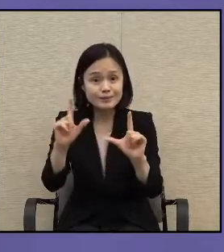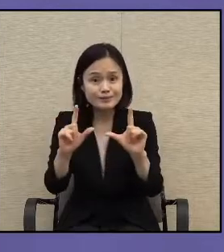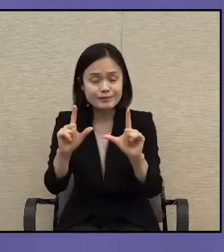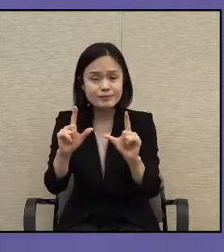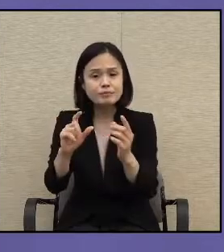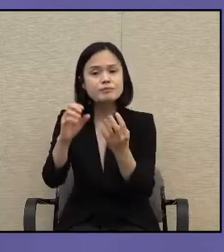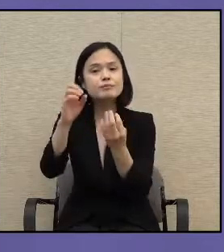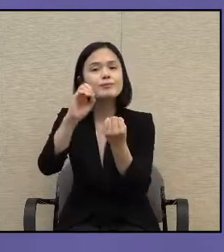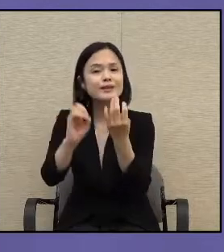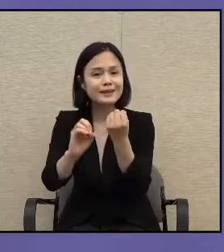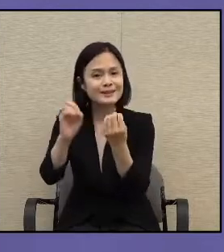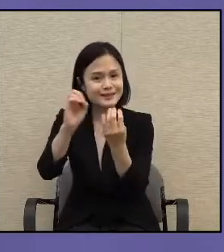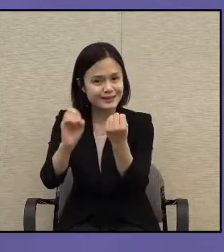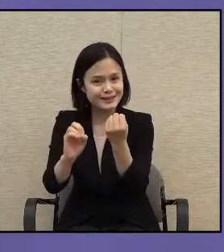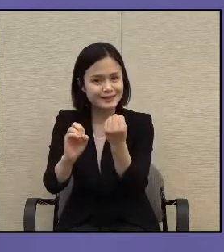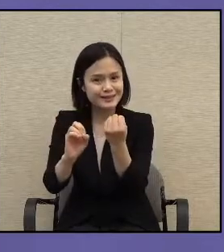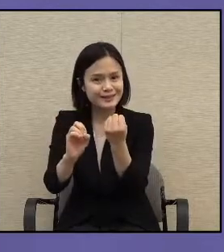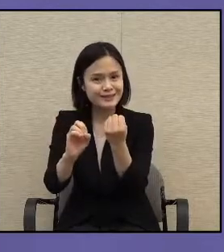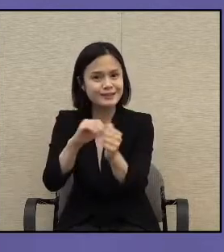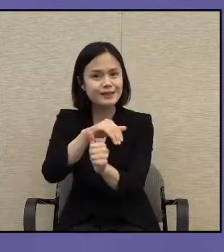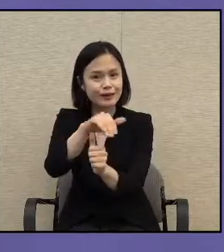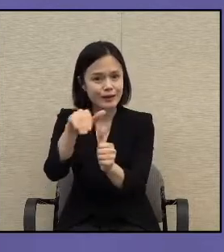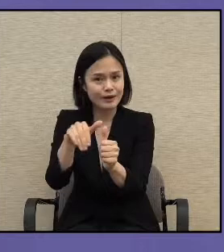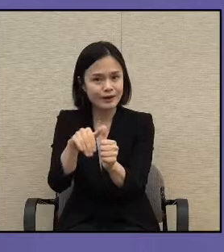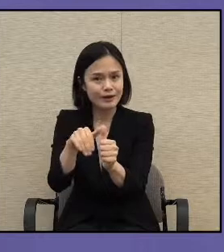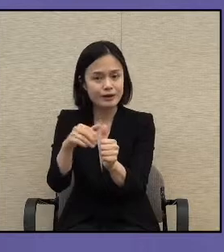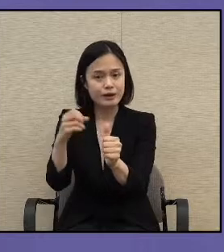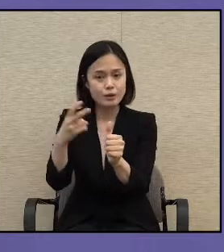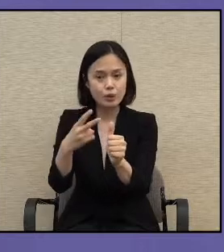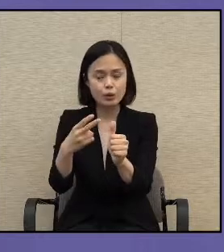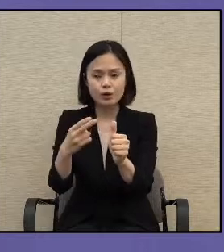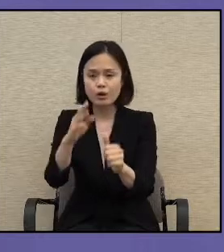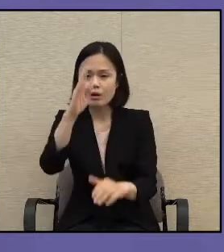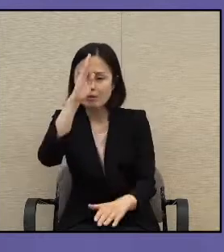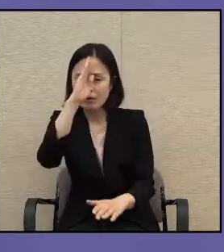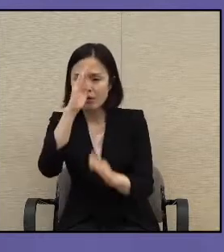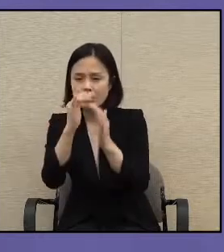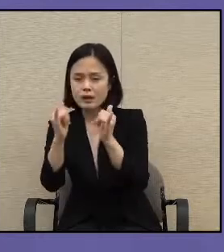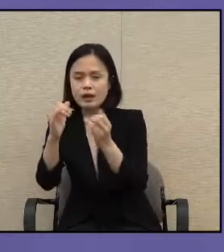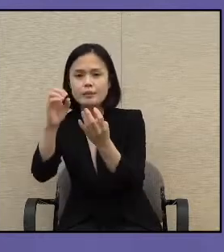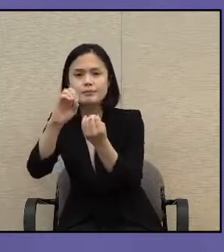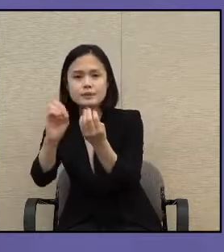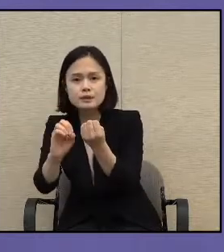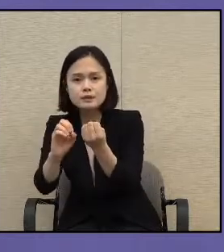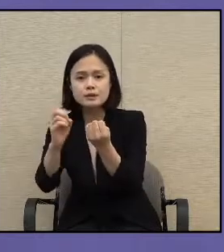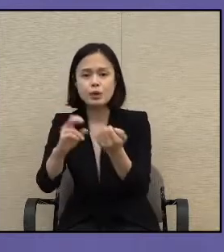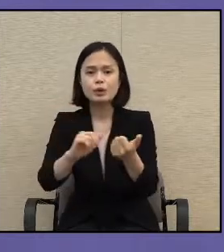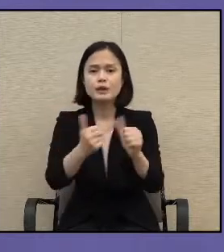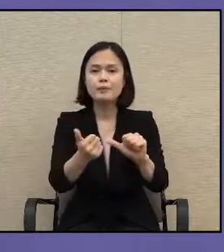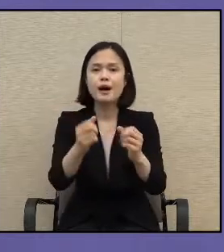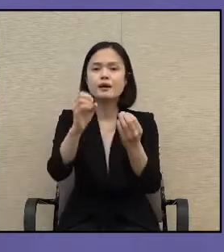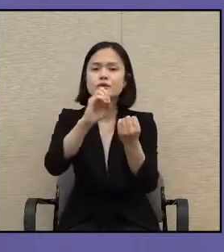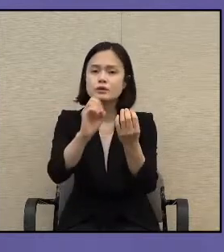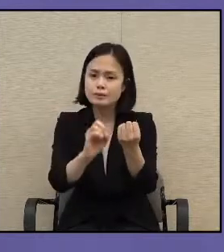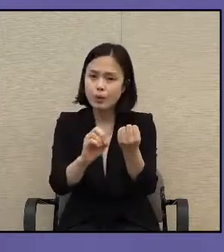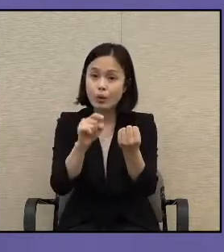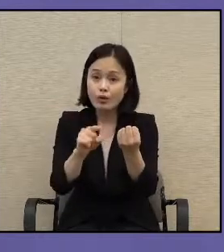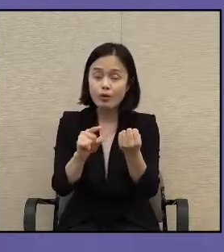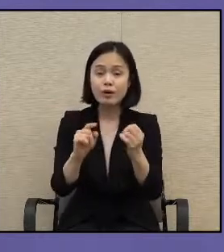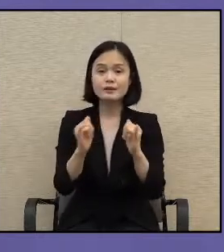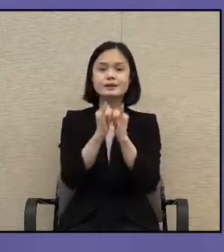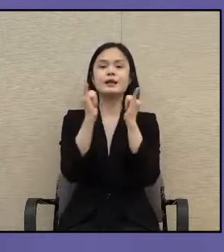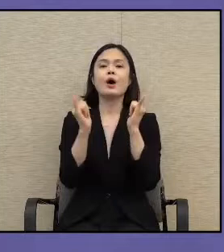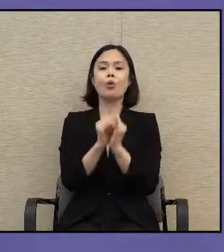하는 유병 수준, 사망 수준이라고 하는 사회적 지표라고 하는 것은 이제 여러 가지